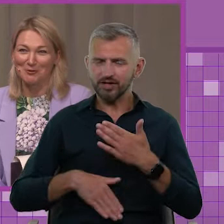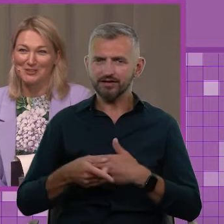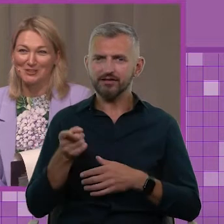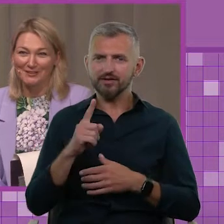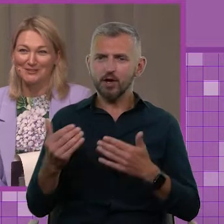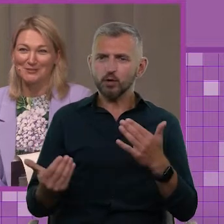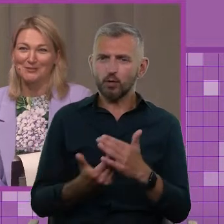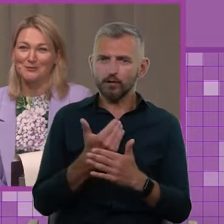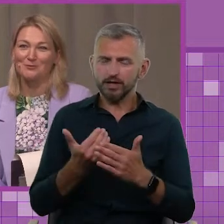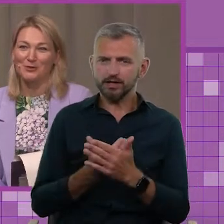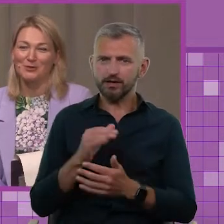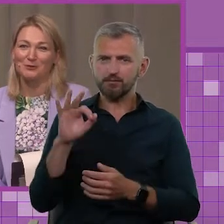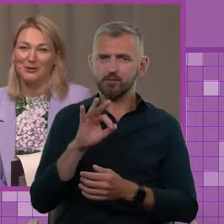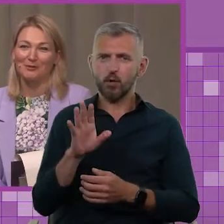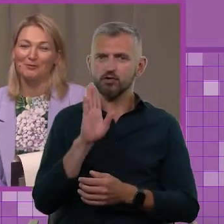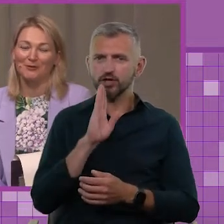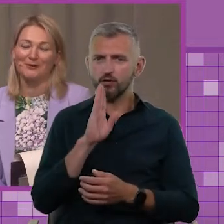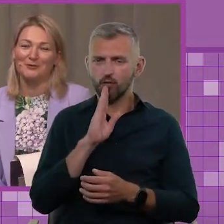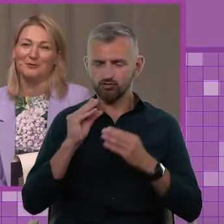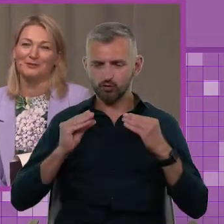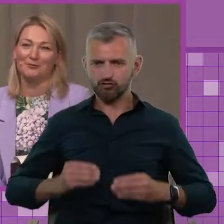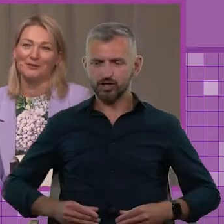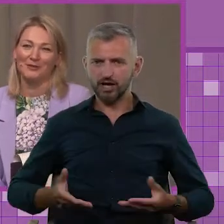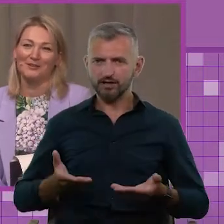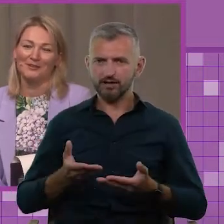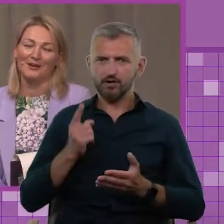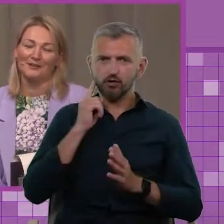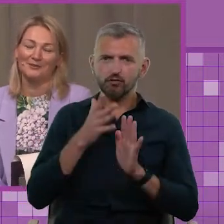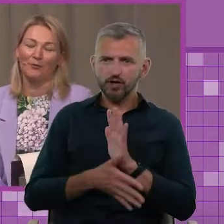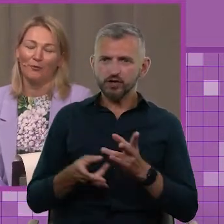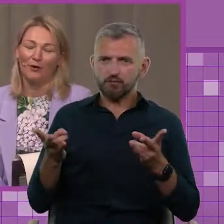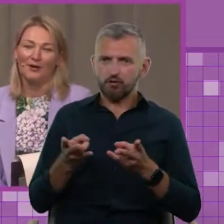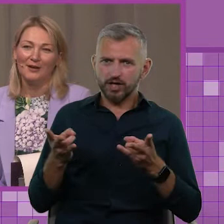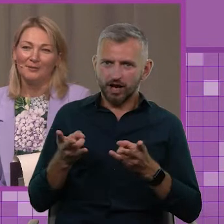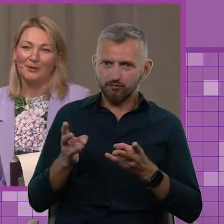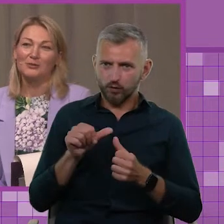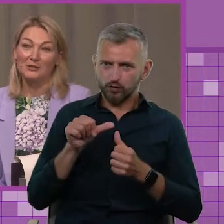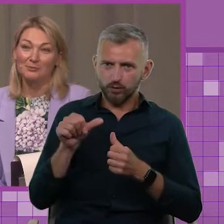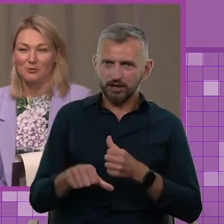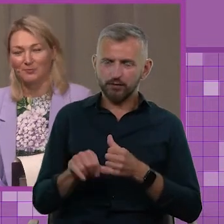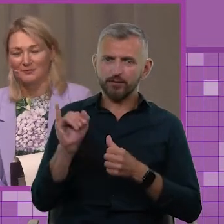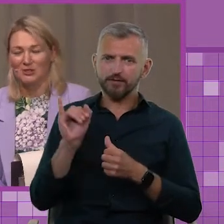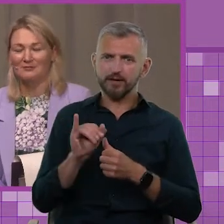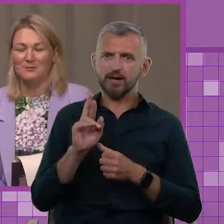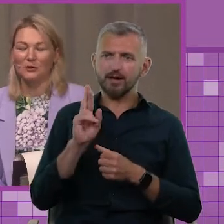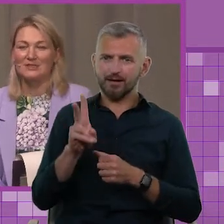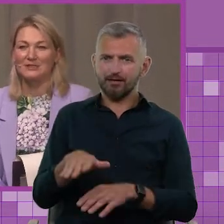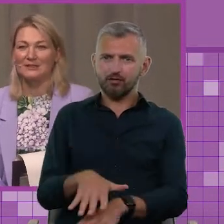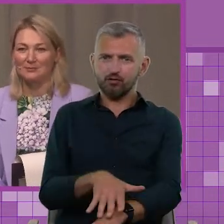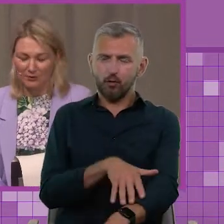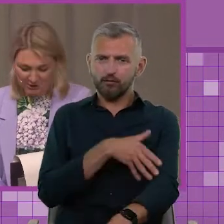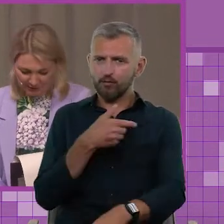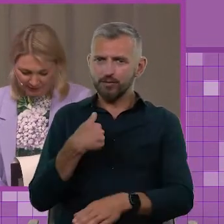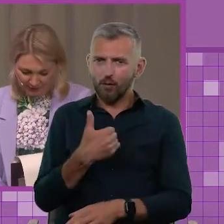ті новини про жіночі бронежилети, розуміючи потребу особливо, і як довго